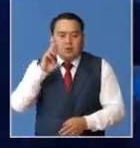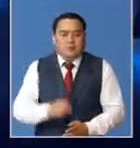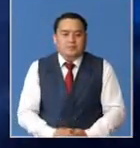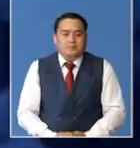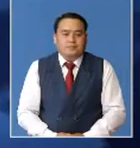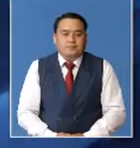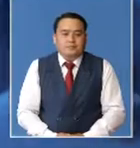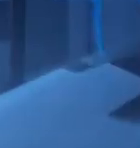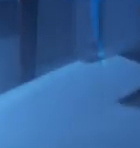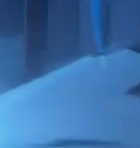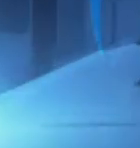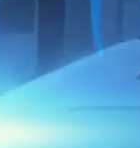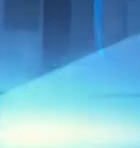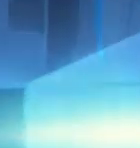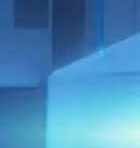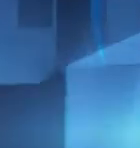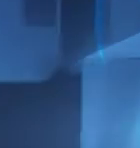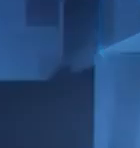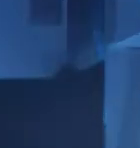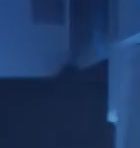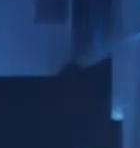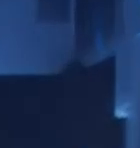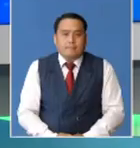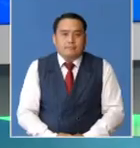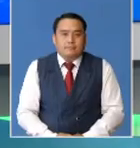Лилия Штогрина по материалам интернет-ресурсов.